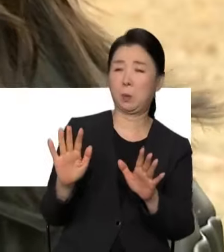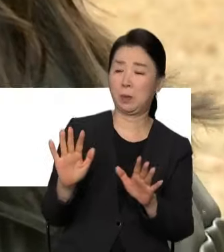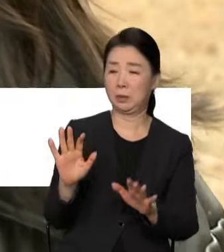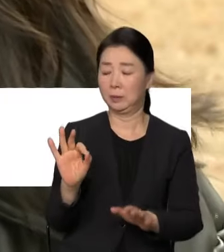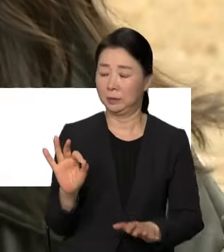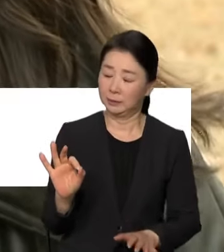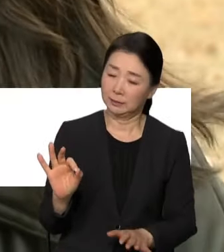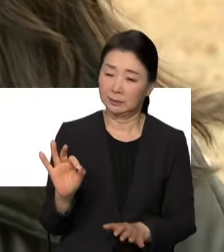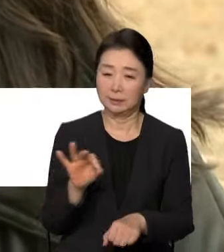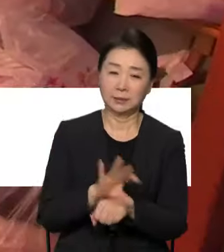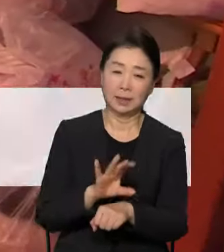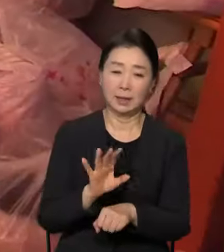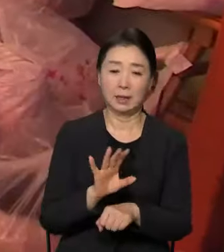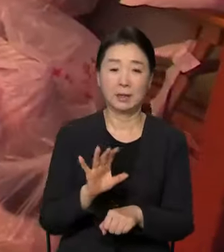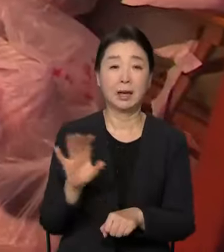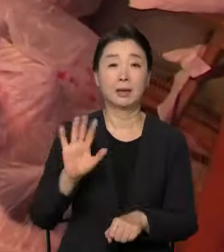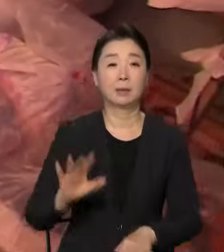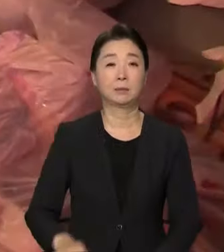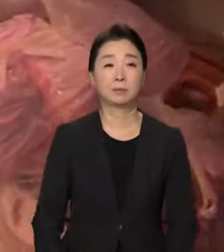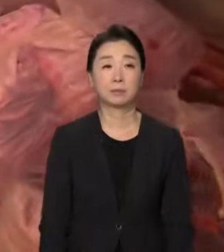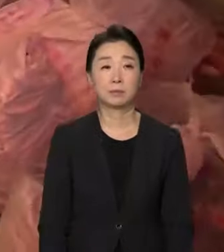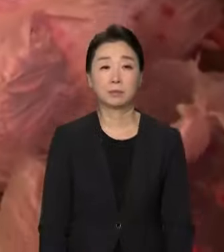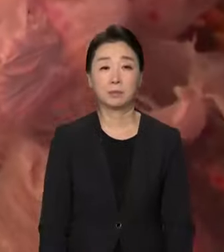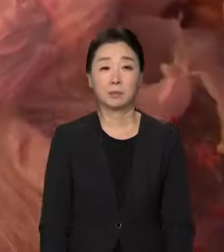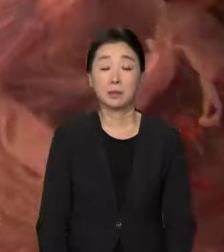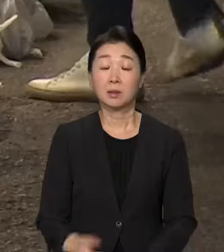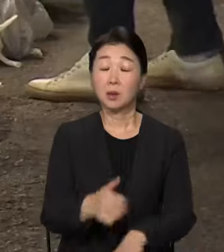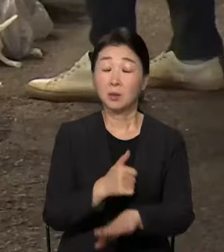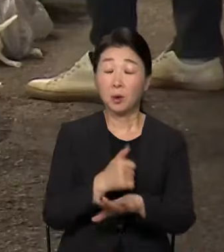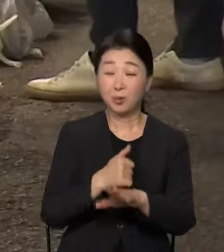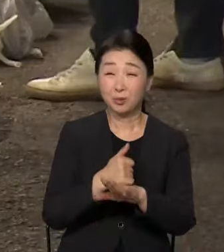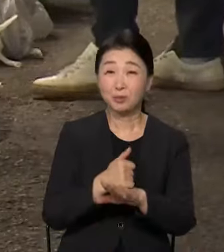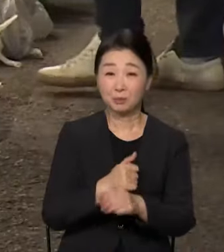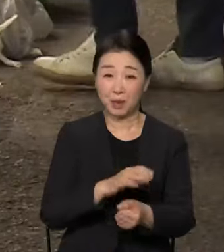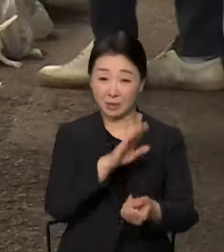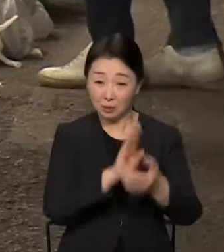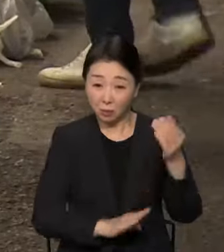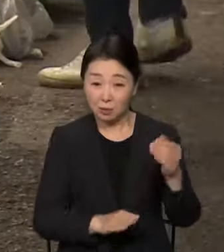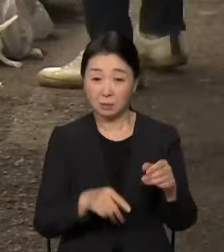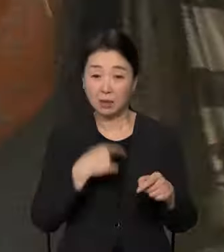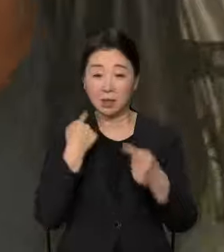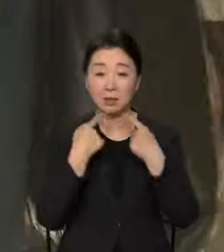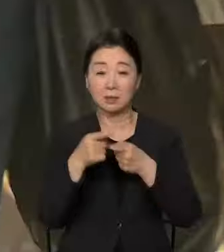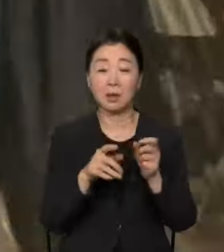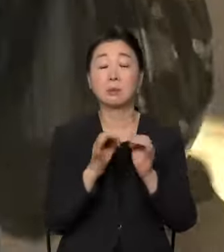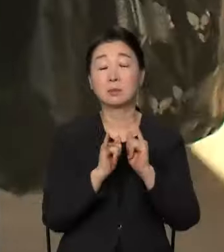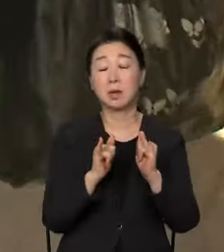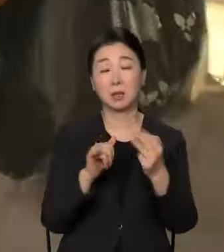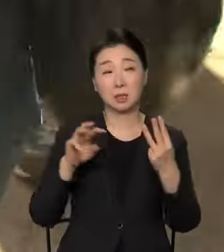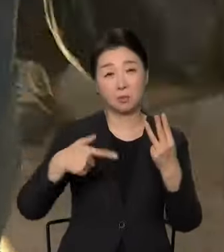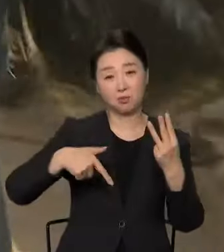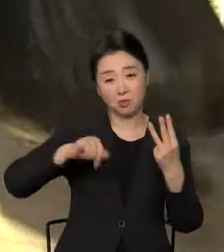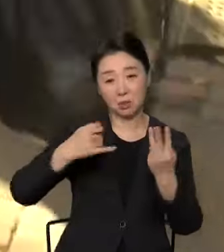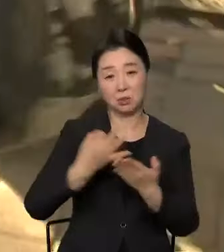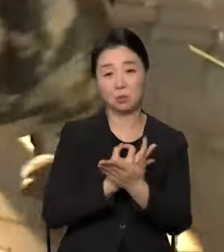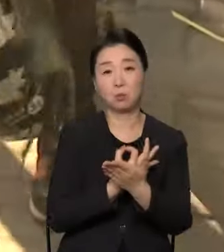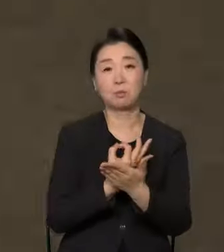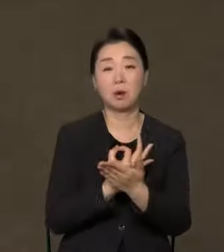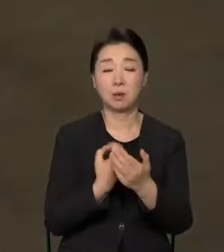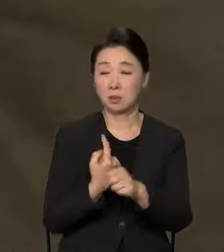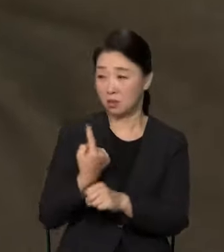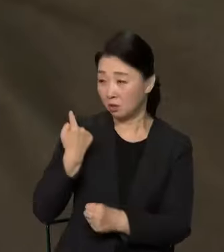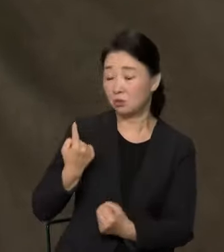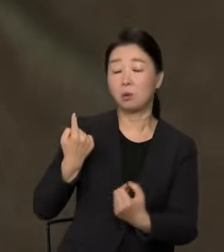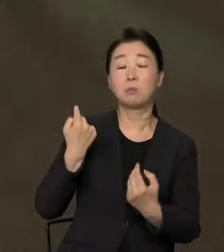정도를 주고 사야 되나라는 생각. 이런 여파로 도소매 자영업자가 많은 40대 가구의 3분기 사업 소득은 1년 전보다